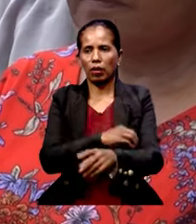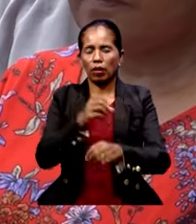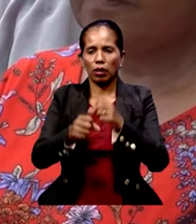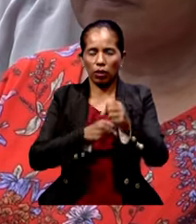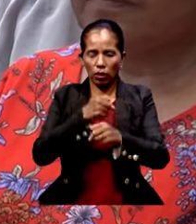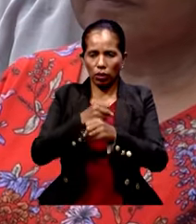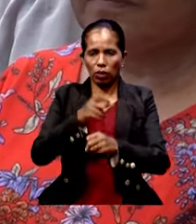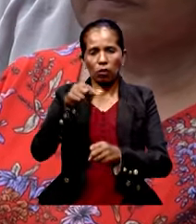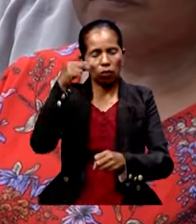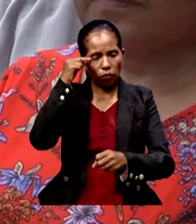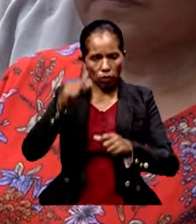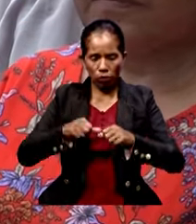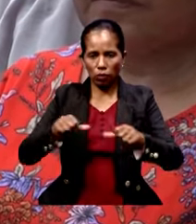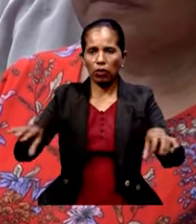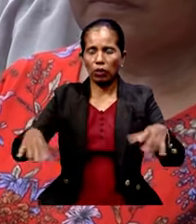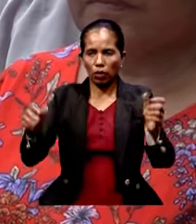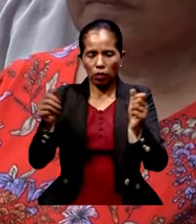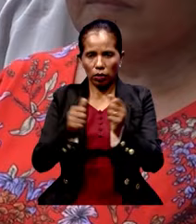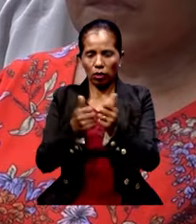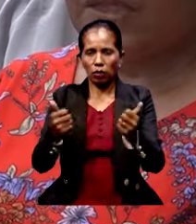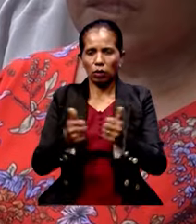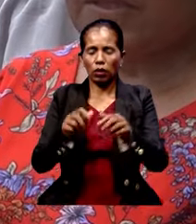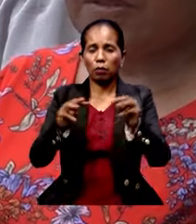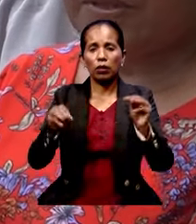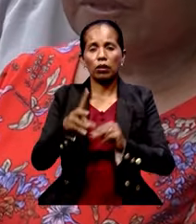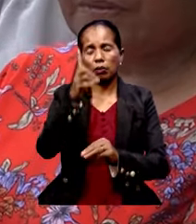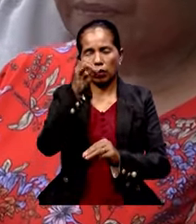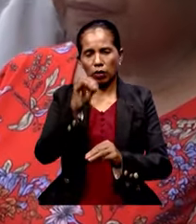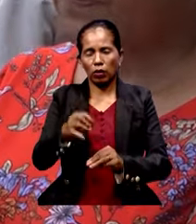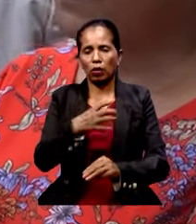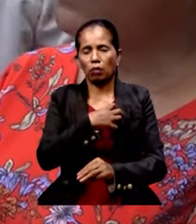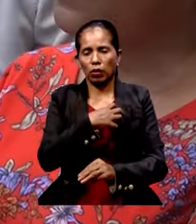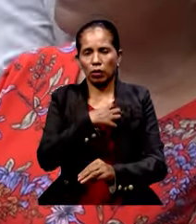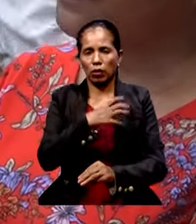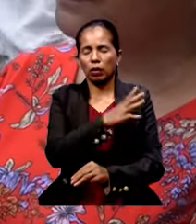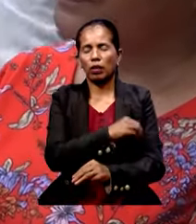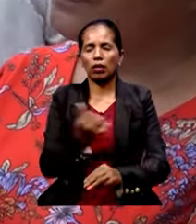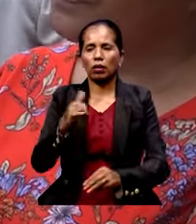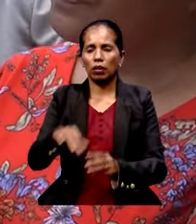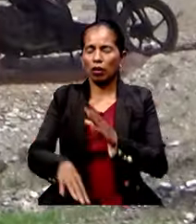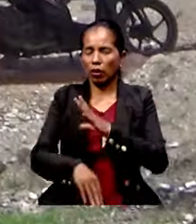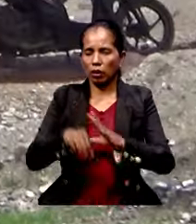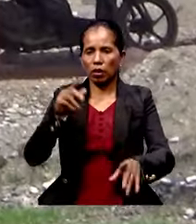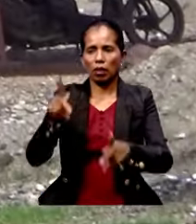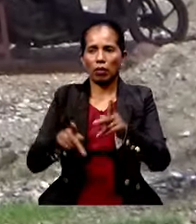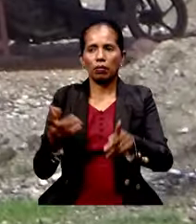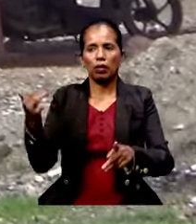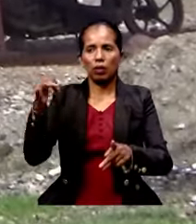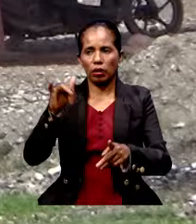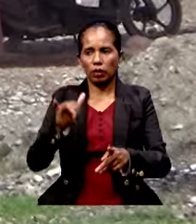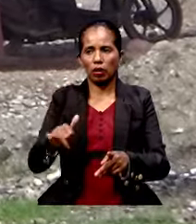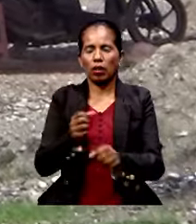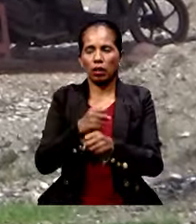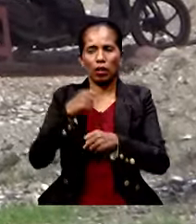oin governo se kontinua servisu amutuk ho autoridade municipio dili, no polisi eskuadra dong alesu ho di asai obligatorio komunidade nebe